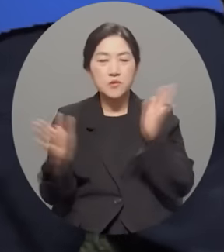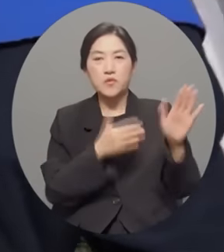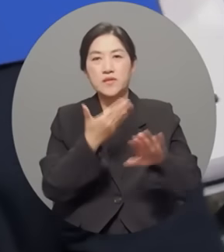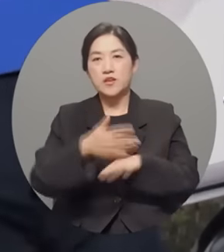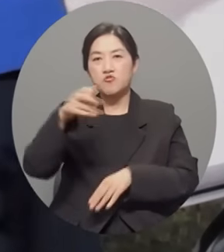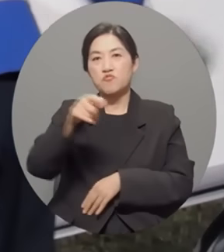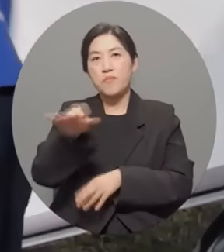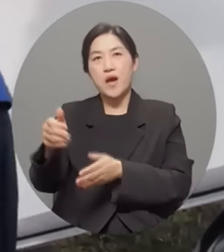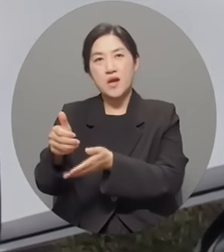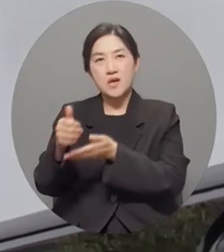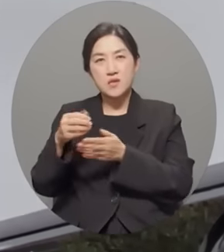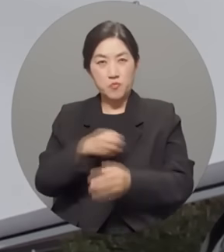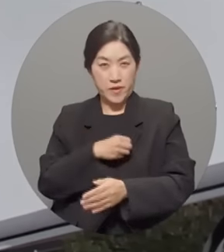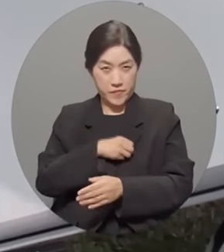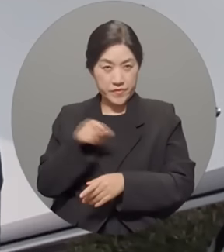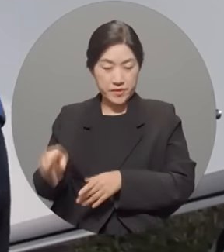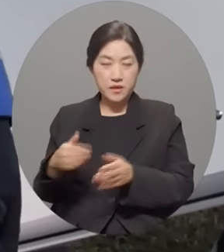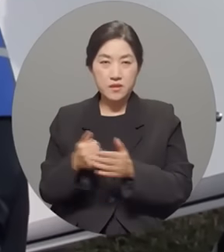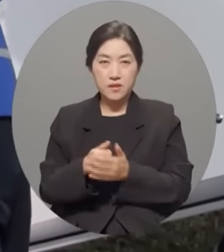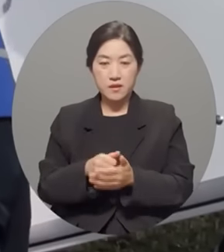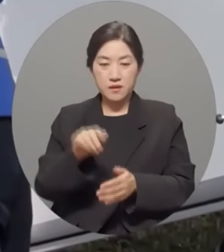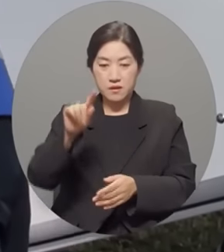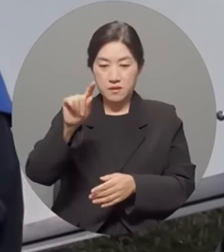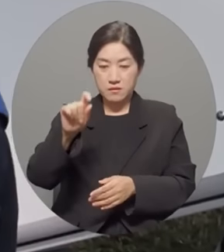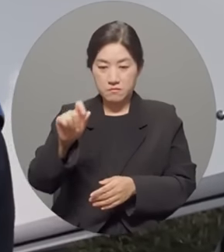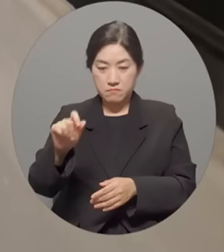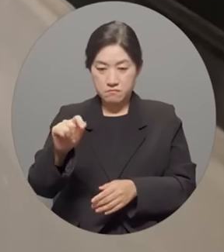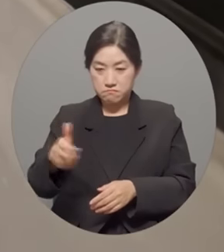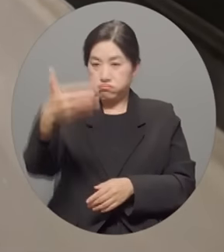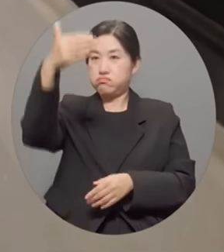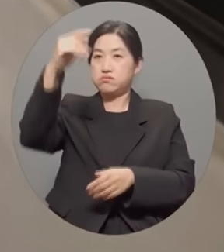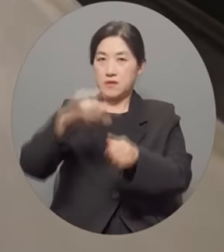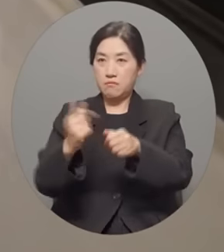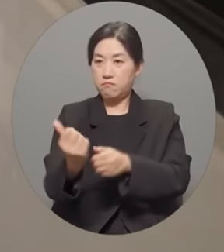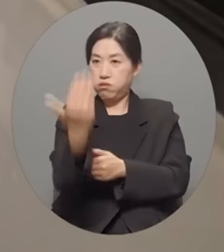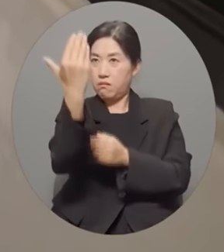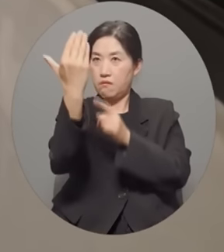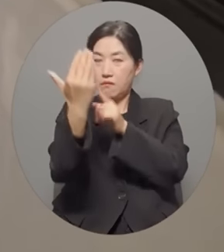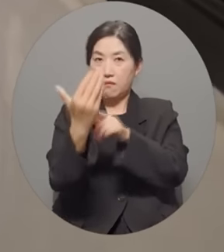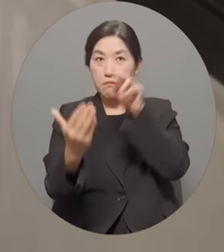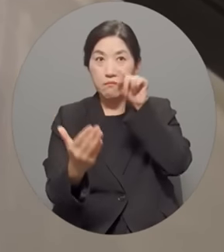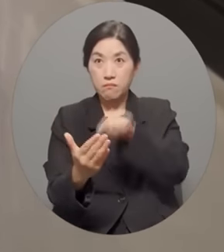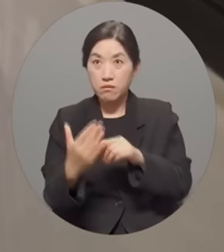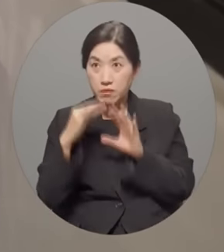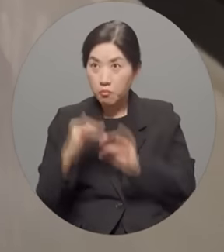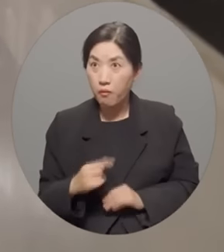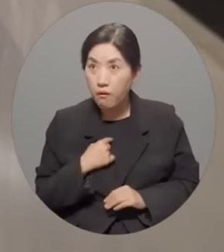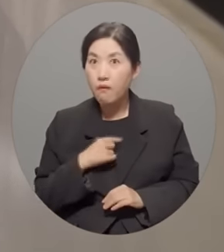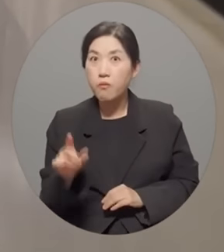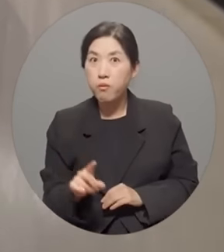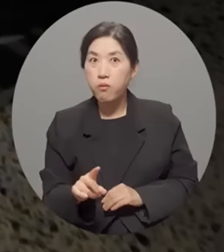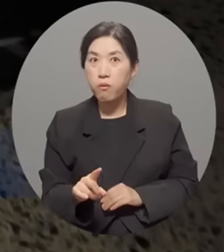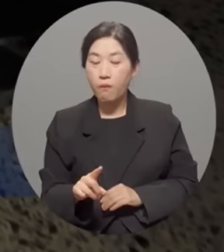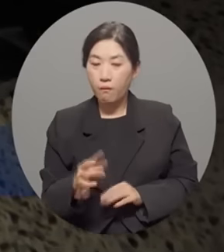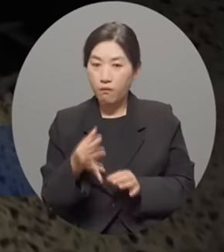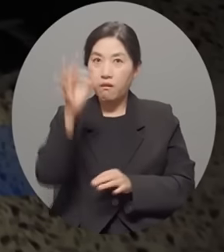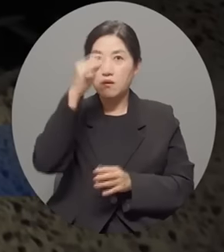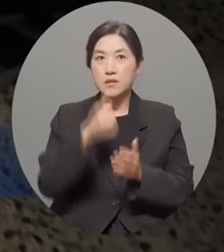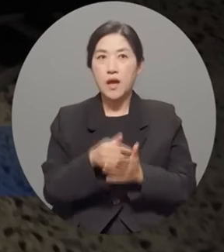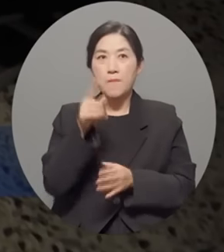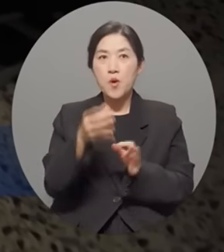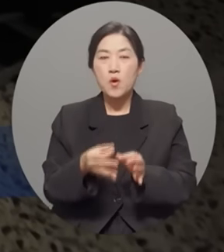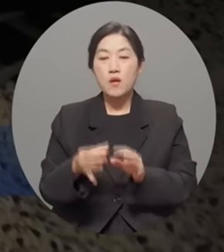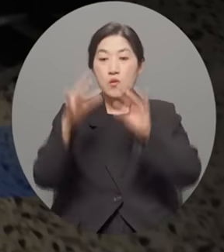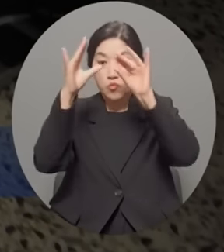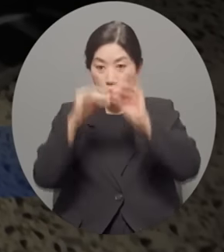고객도 팝업 창에 떠 있던 동의 버튼을 자신이 눌렀다면 요금 인상 안내를 받았습니다 한번 동의가 된 거는